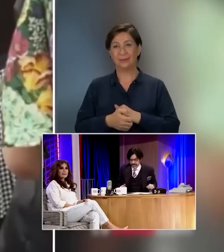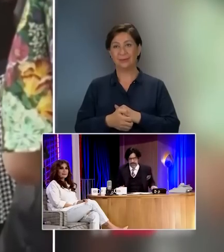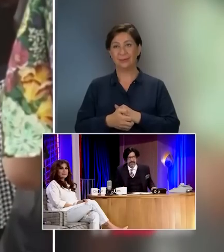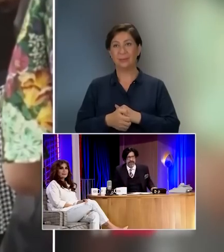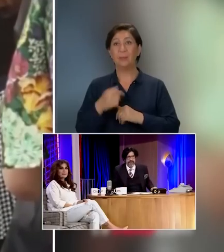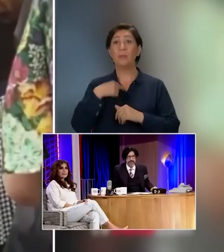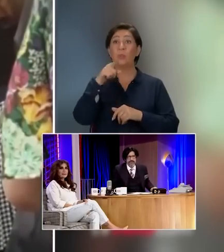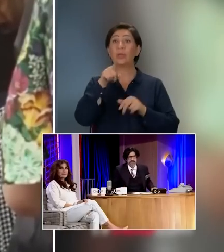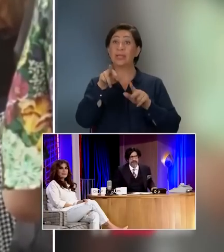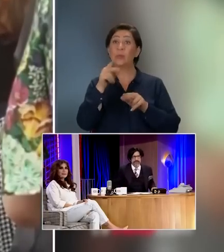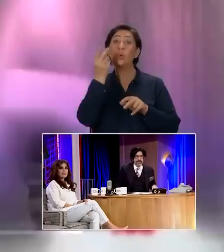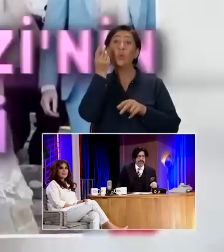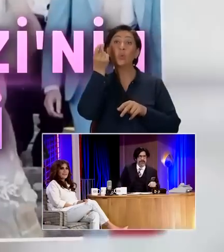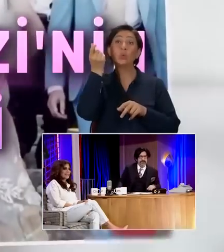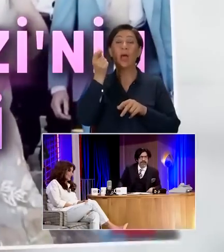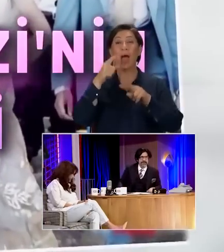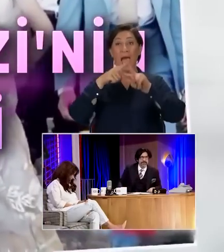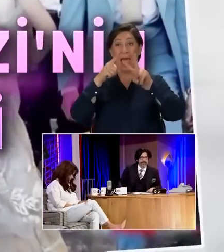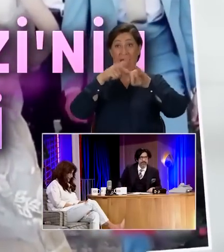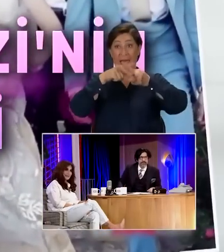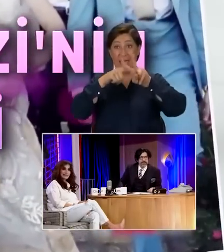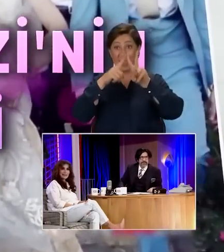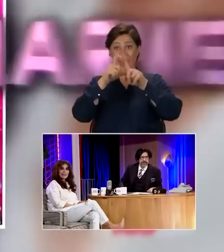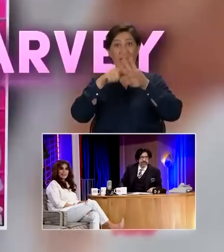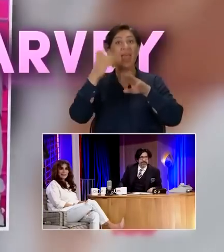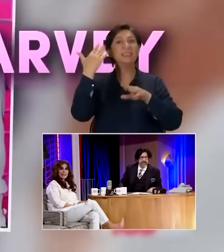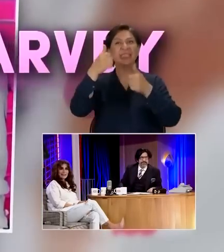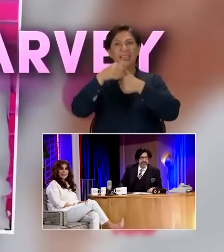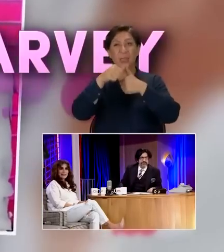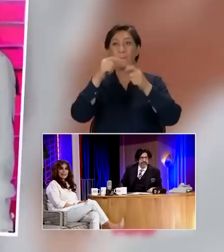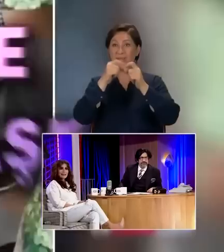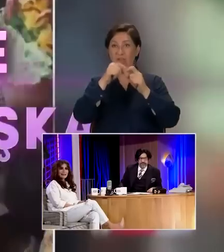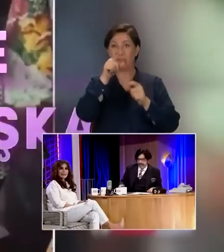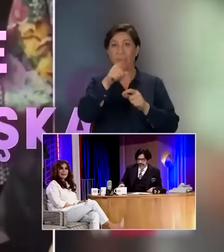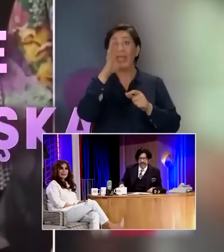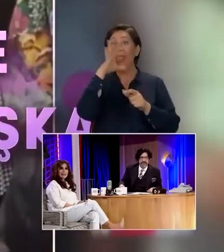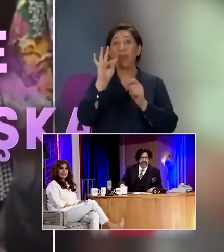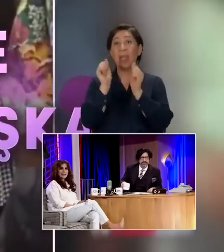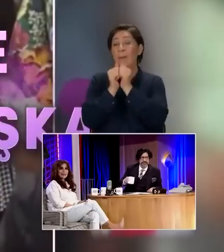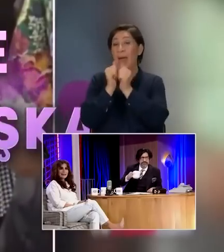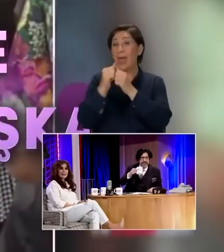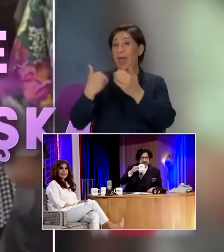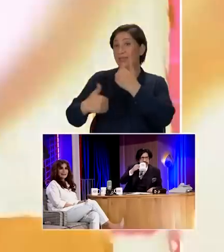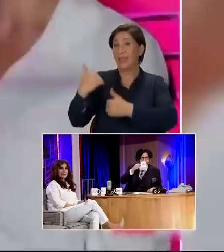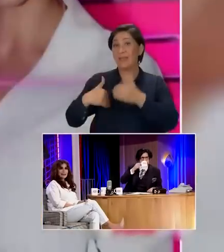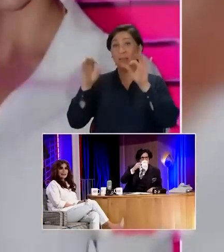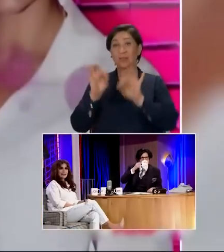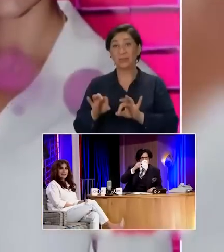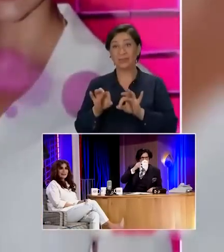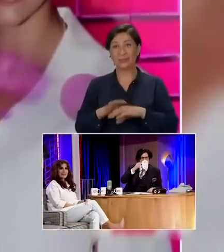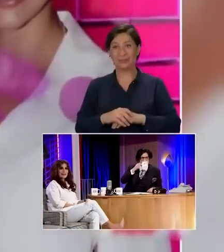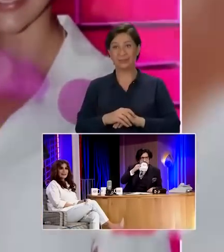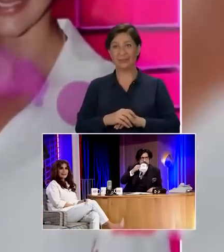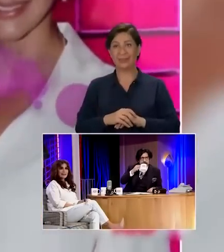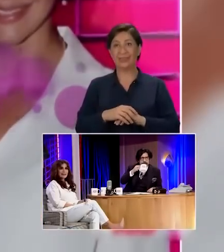Böyle unutulur. Hande Ataizi'nin eski eşi Benjamin Harvey kiminle yeni bir aşka yelken açtı?